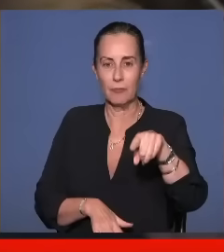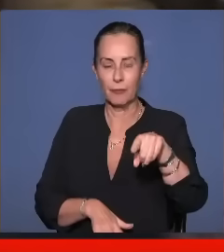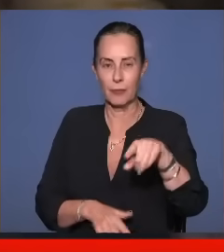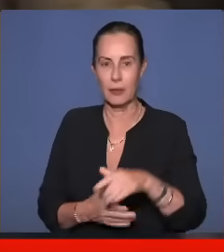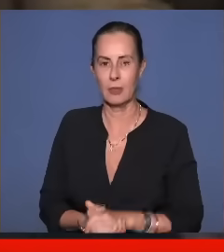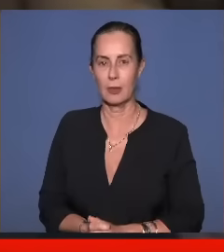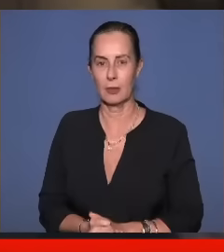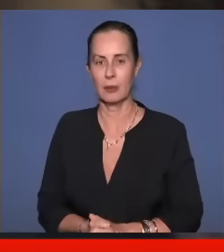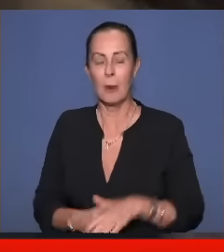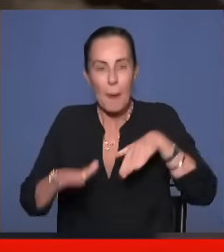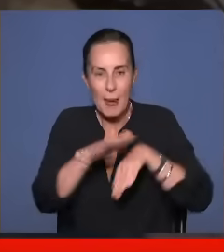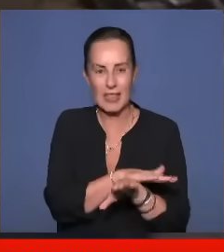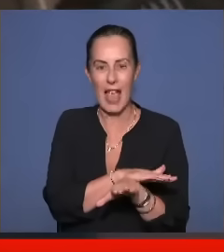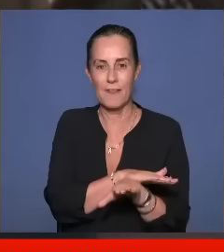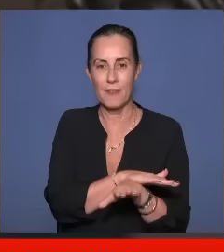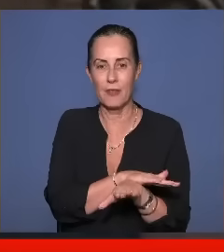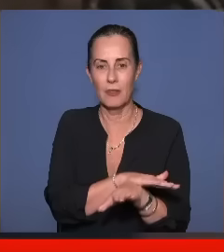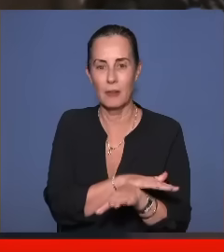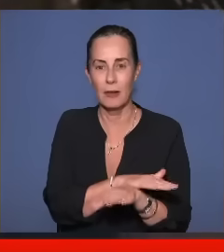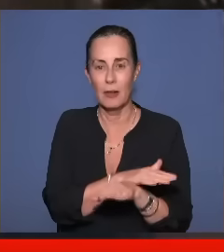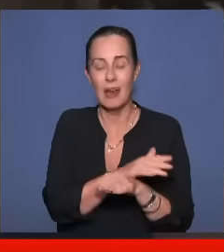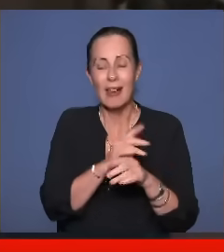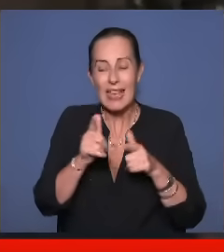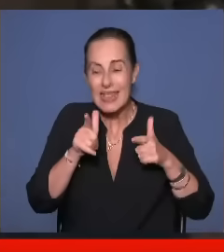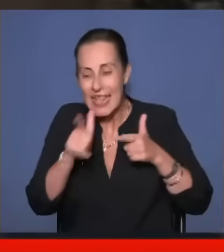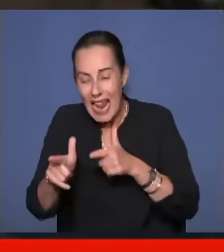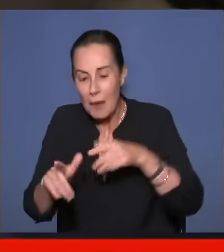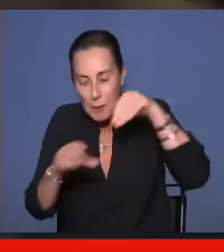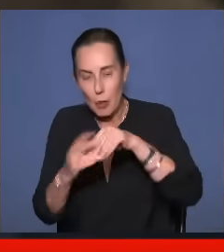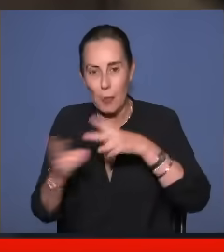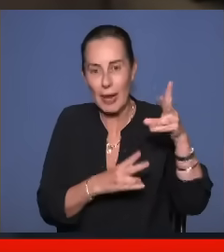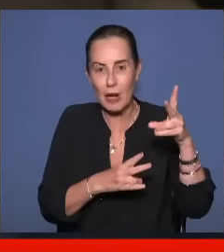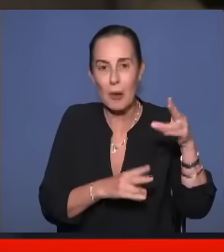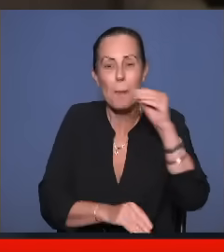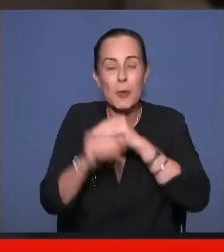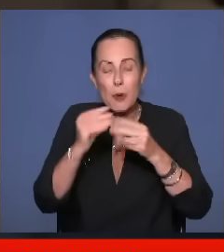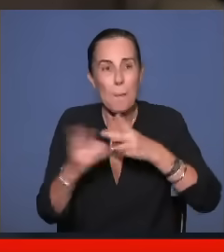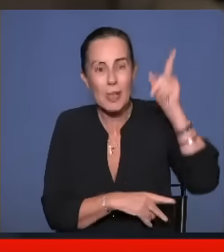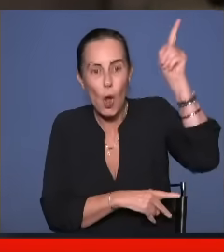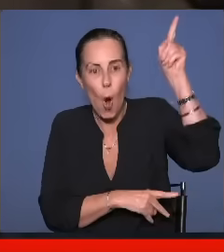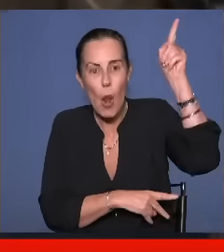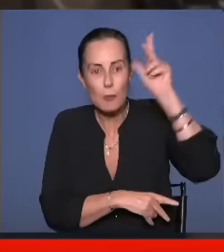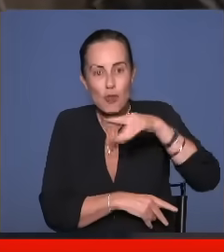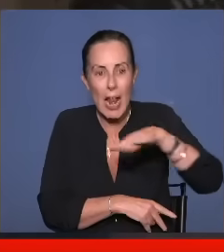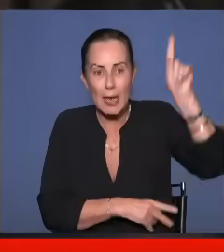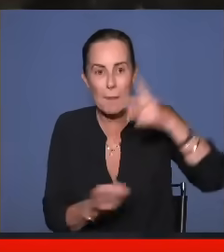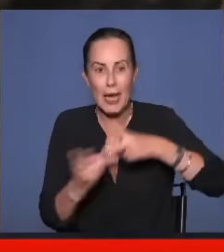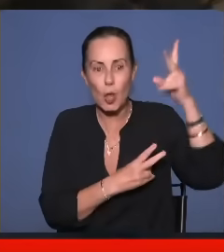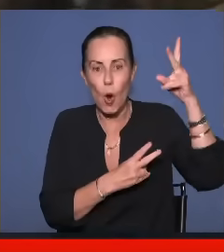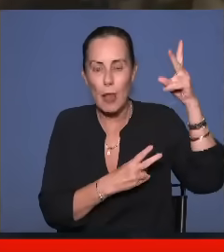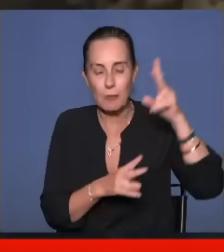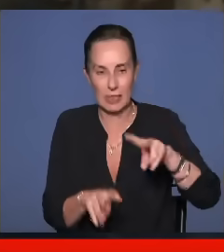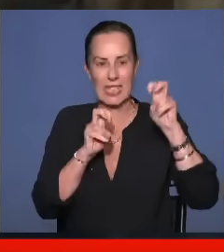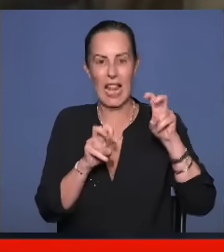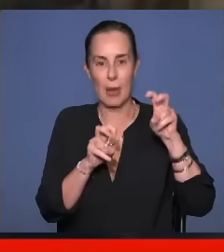in a basement. Fighting us for a hospital, using the children here in this hospital, a hospital for children,